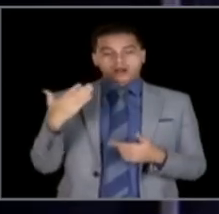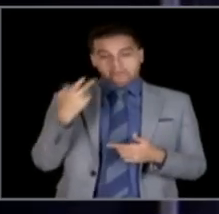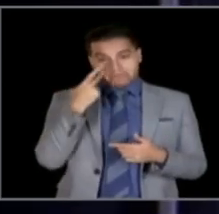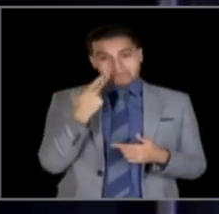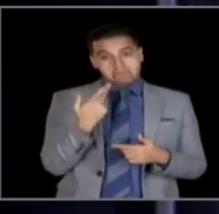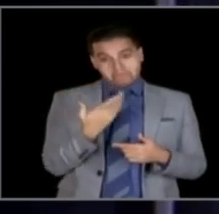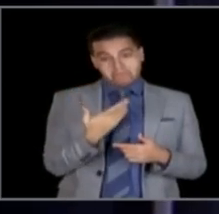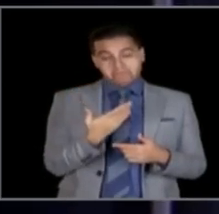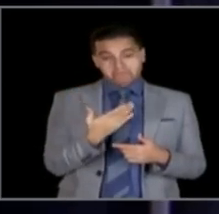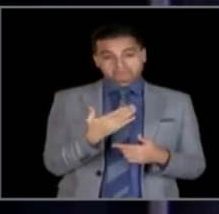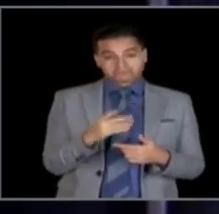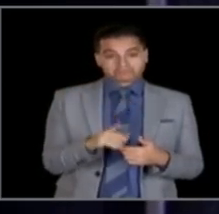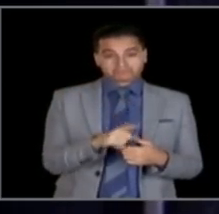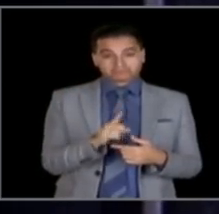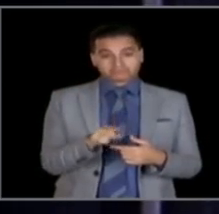فايترز،